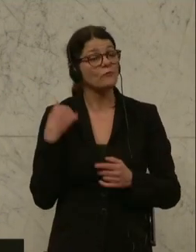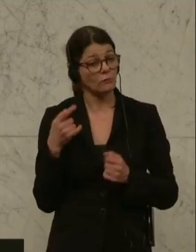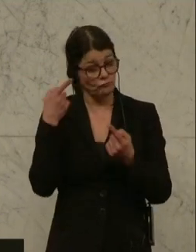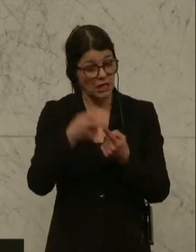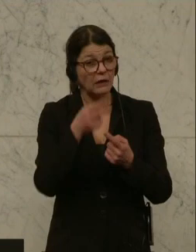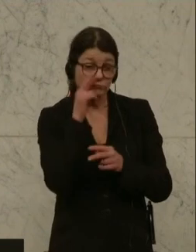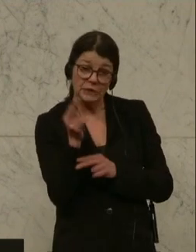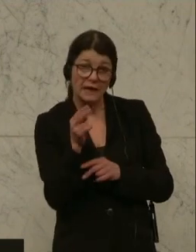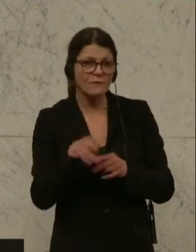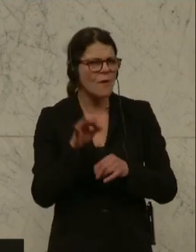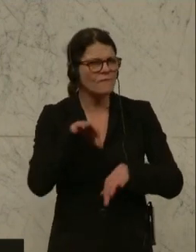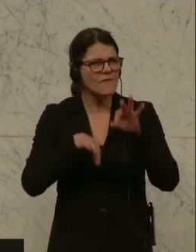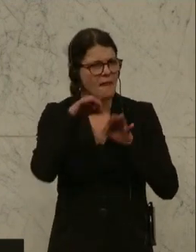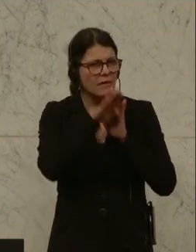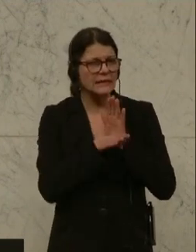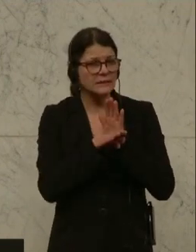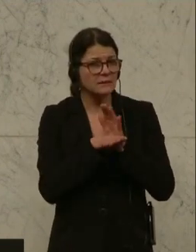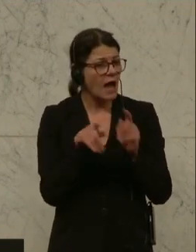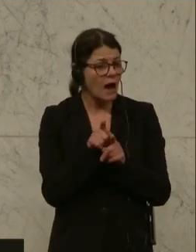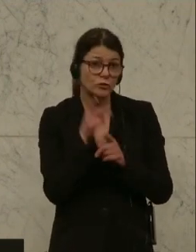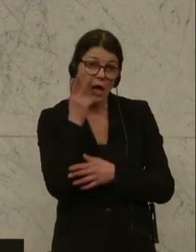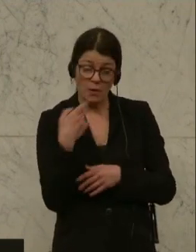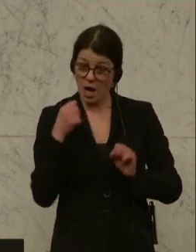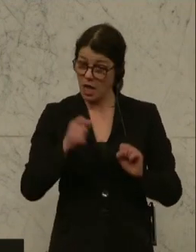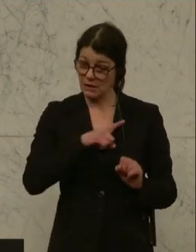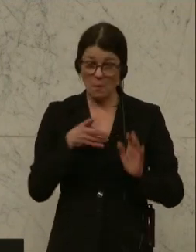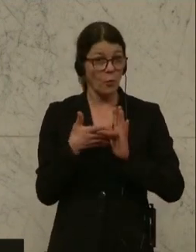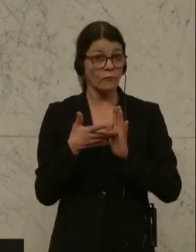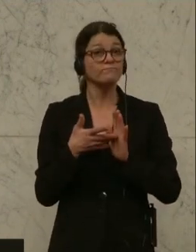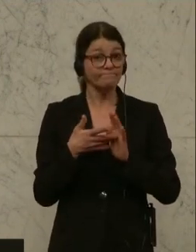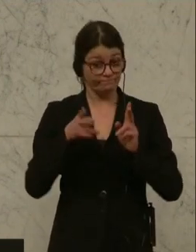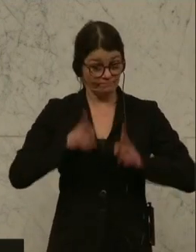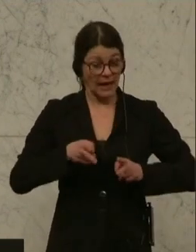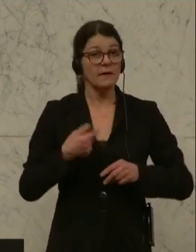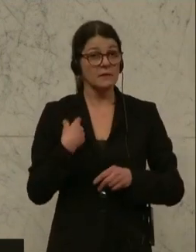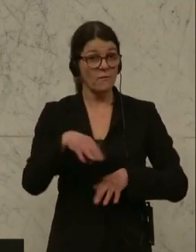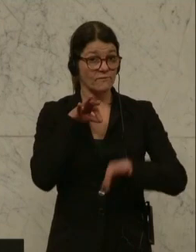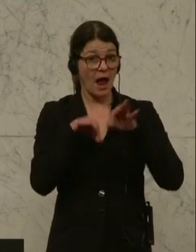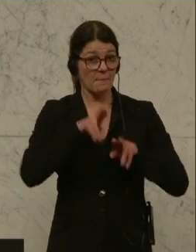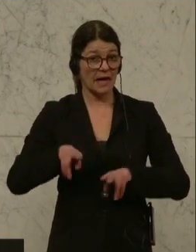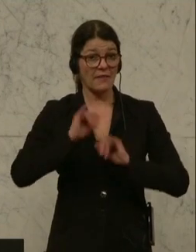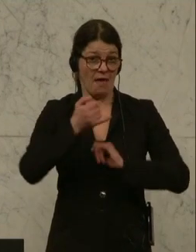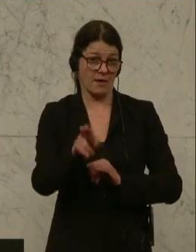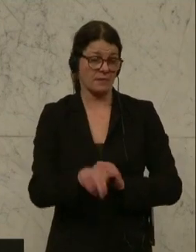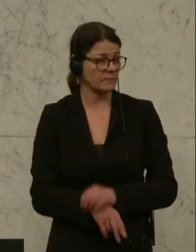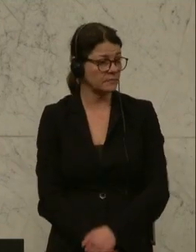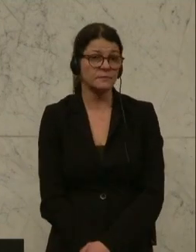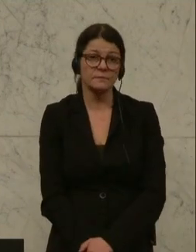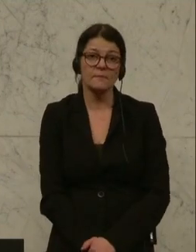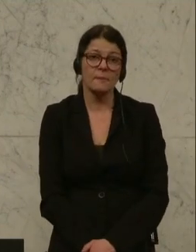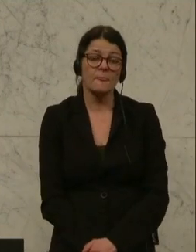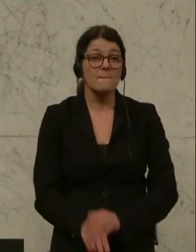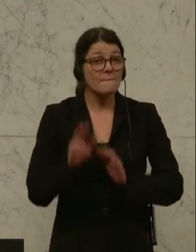in das Wählerregister zu bekommen und somit überprüfen zu können ob sie auch selbst wahlberechtigt sind oder nicht